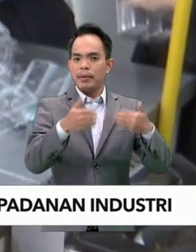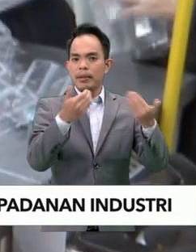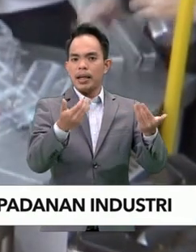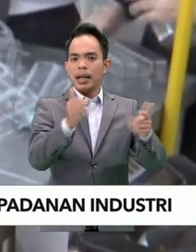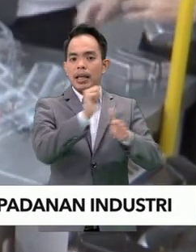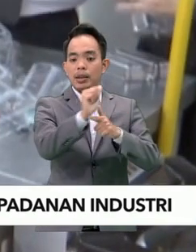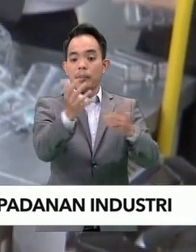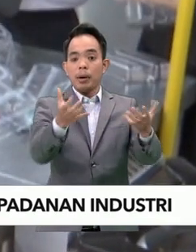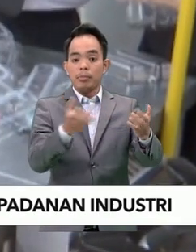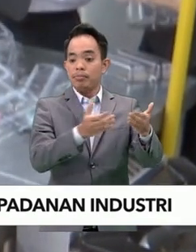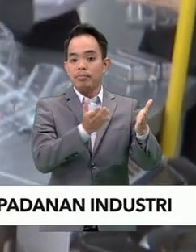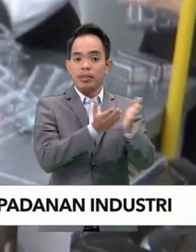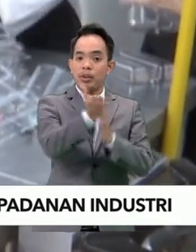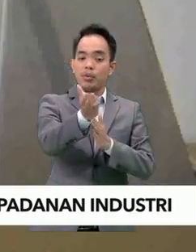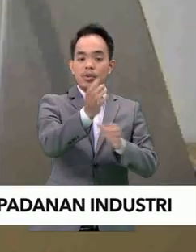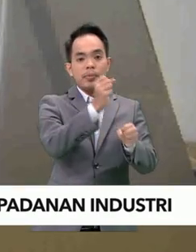mereka